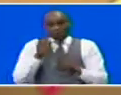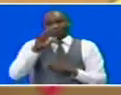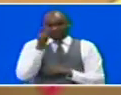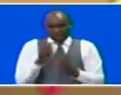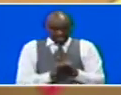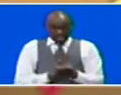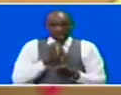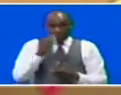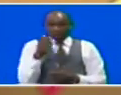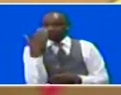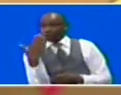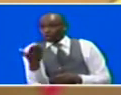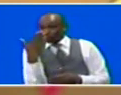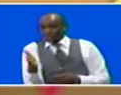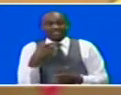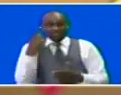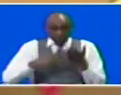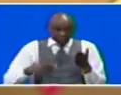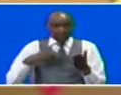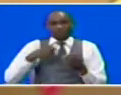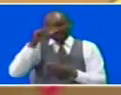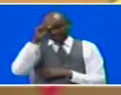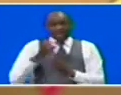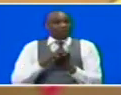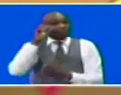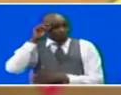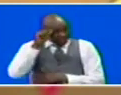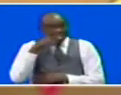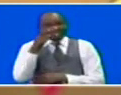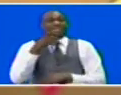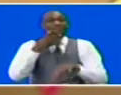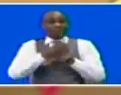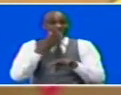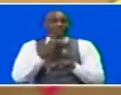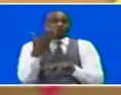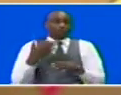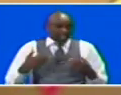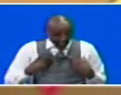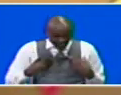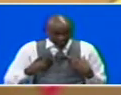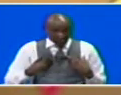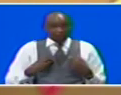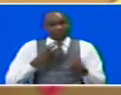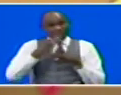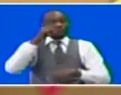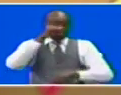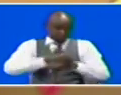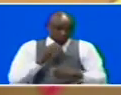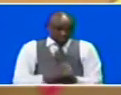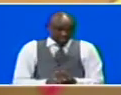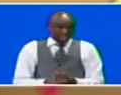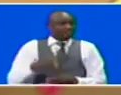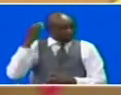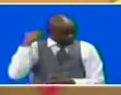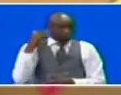na stakabadhi kuibuka kuhusiana na gavana wa Mombasa Ali Hassan Joho kuwa vyeti vyake ni gushi. Na tulikuwa